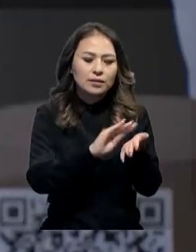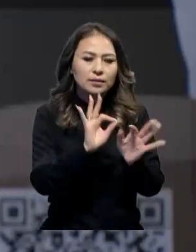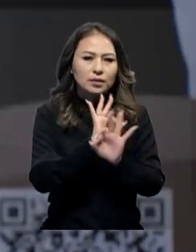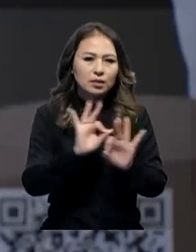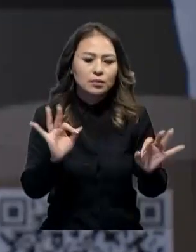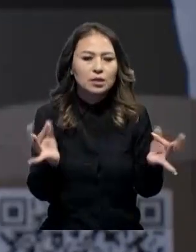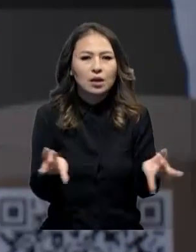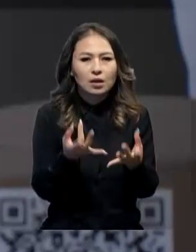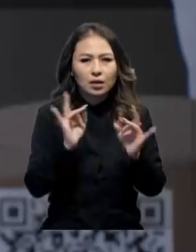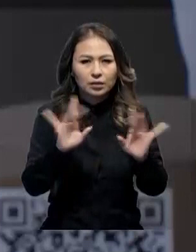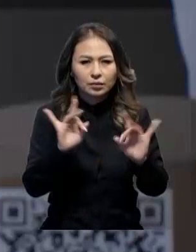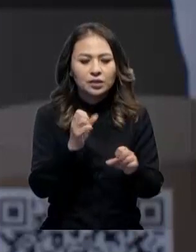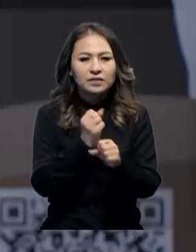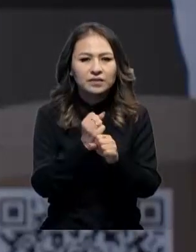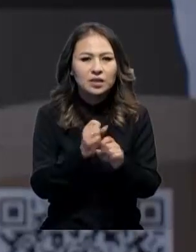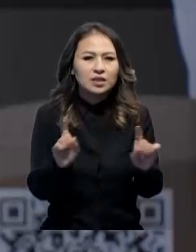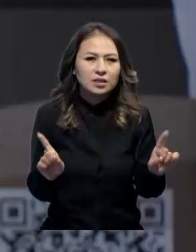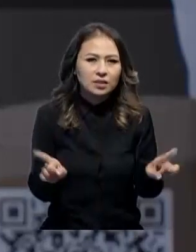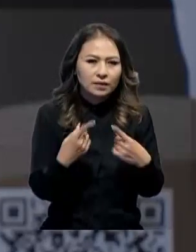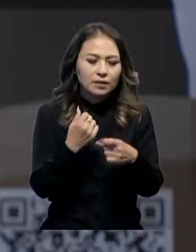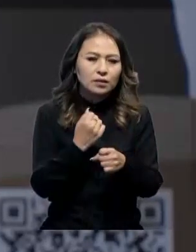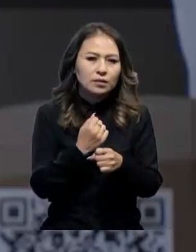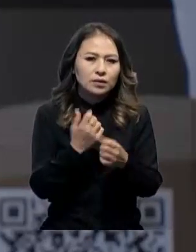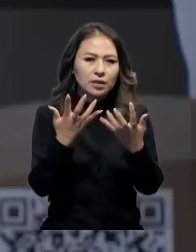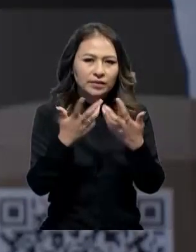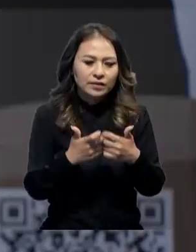әңгімелерін біз бүгін цифрландырып, бәрін сол оқырмандарға